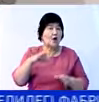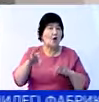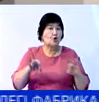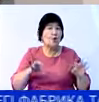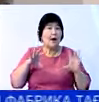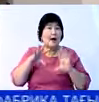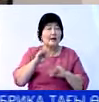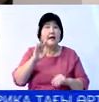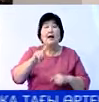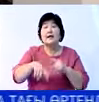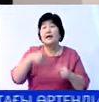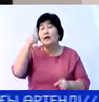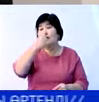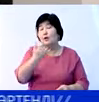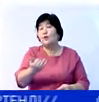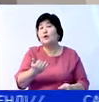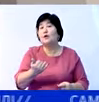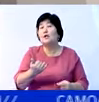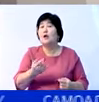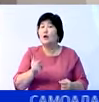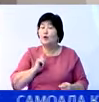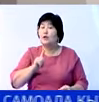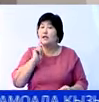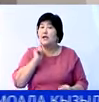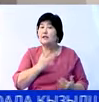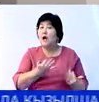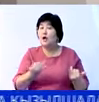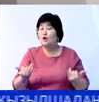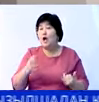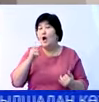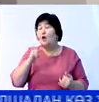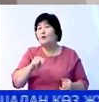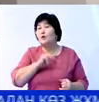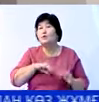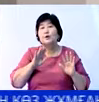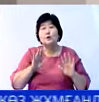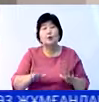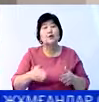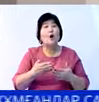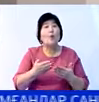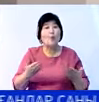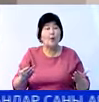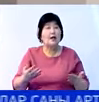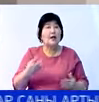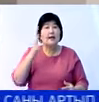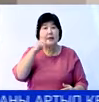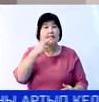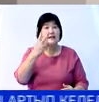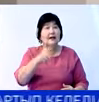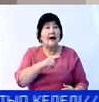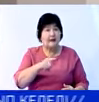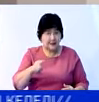енгізілмек. Келесі жылдан бастап оны күтудеміз. Жастар үшін әлеуметтік жұмыс орындары олар 2 жылға дейін